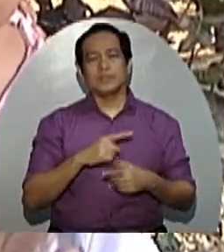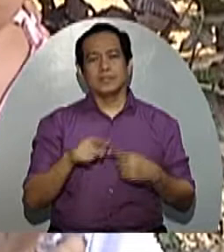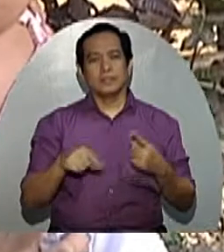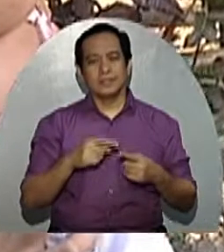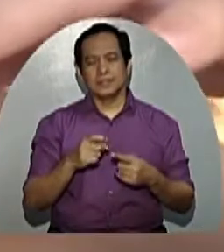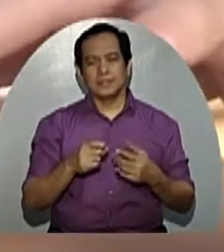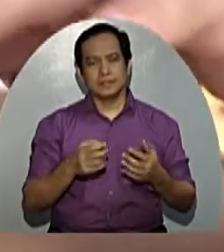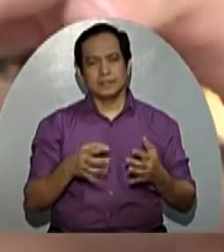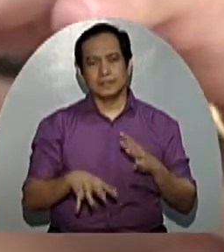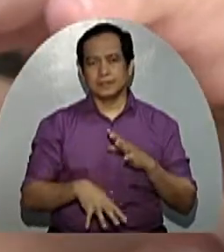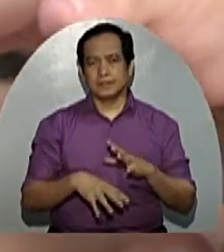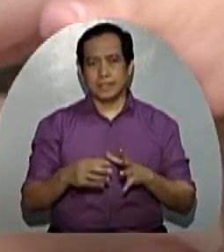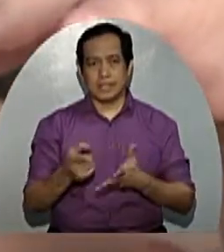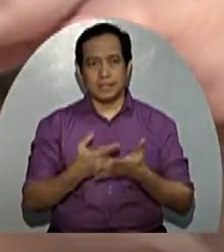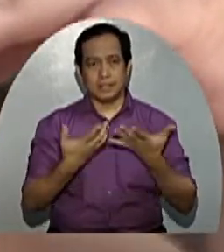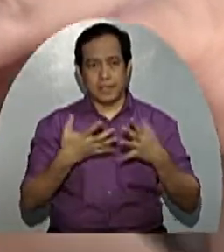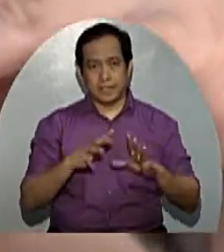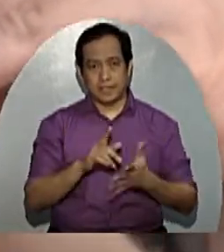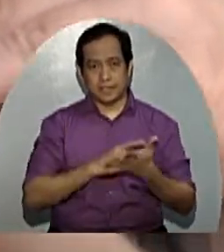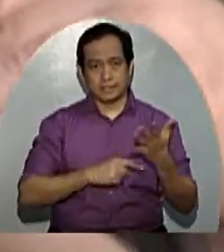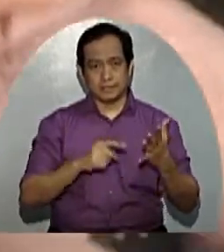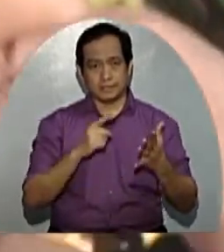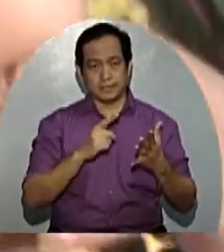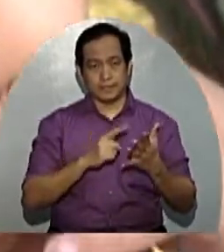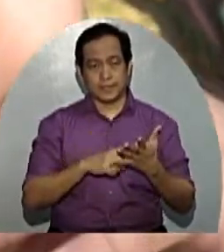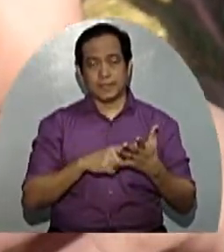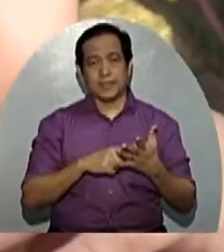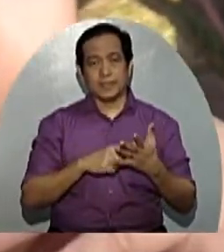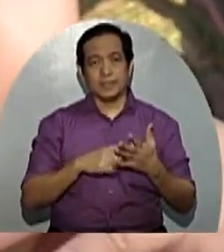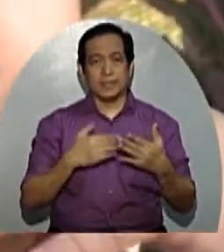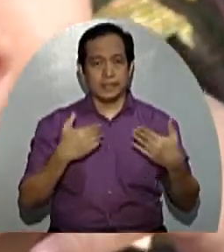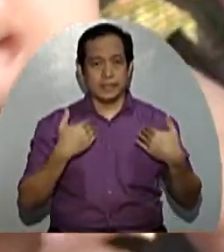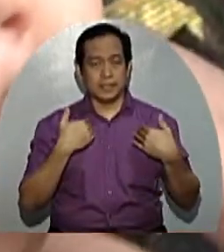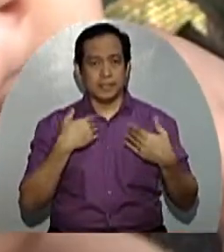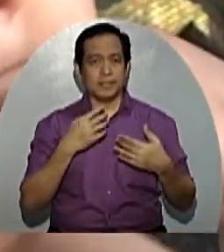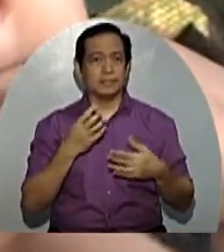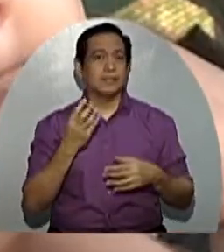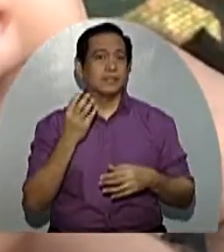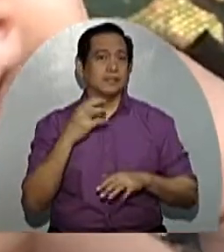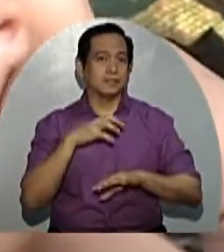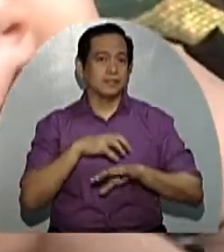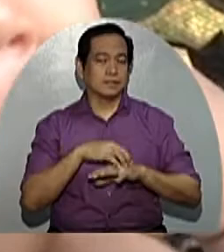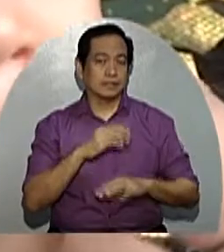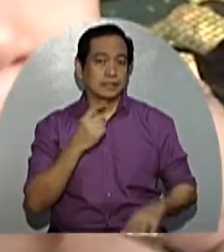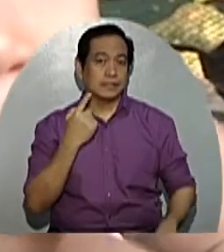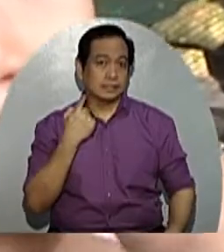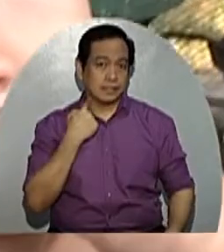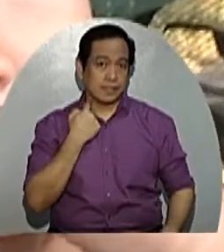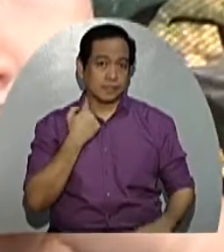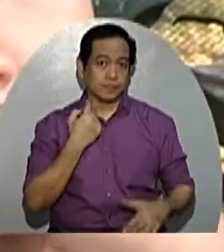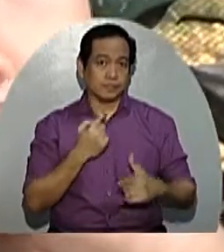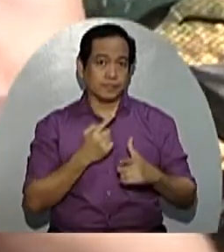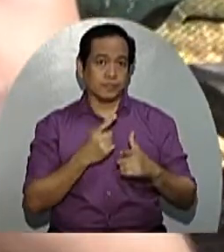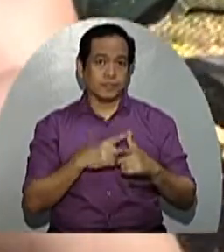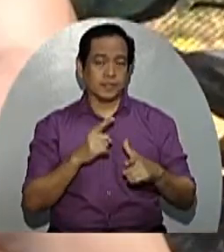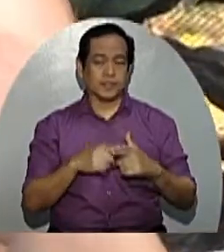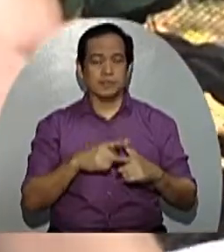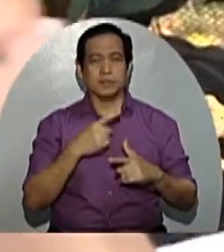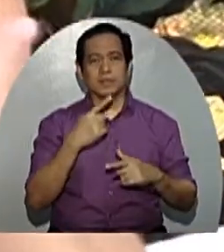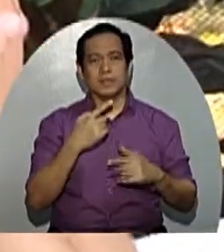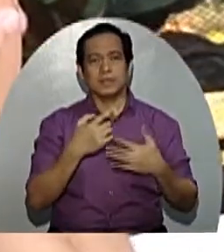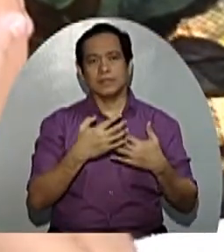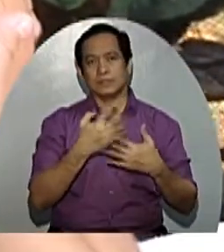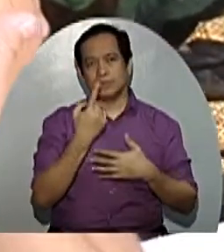na meron na po siyang bukol po sa kanyang leeg. Nung isang linggo